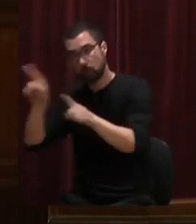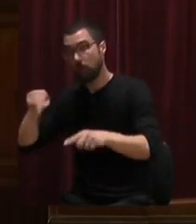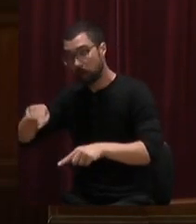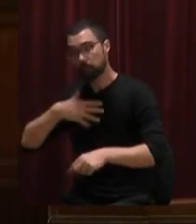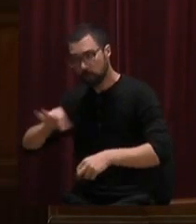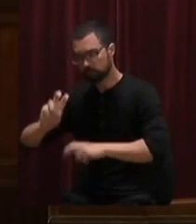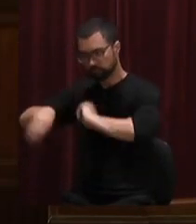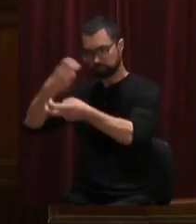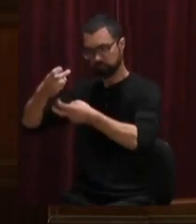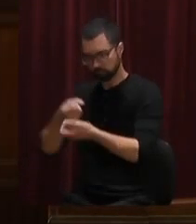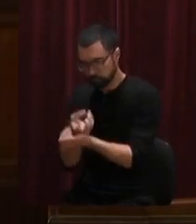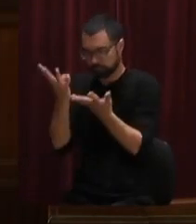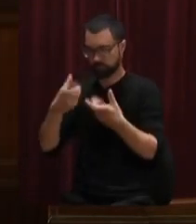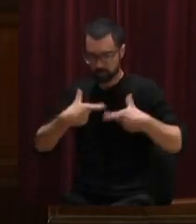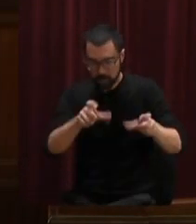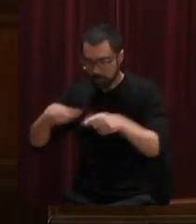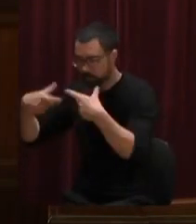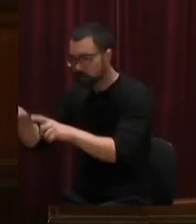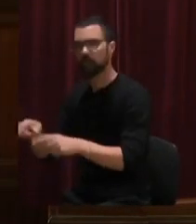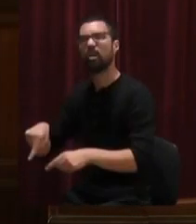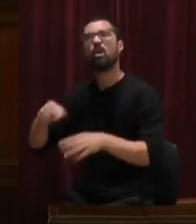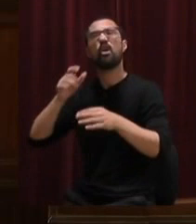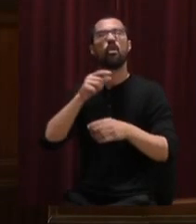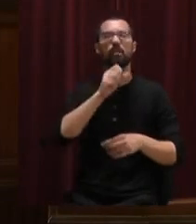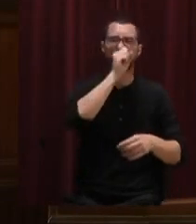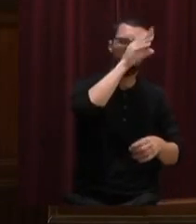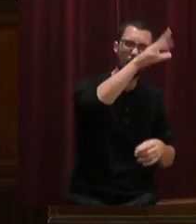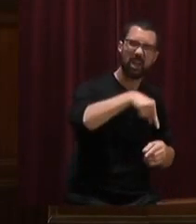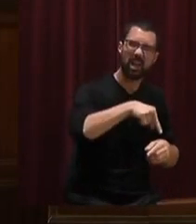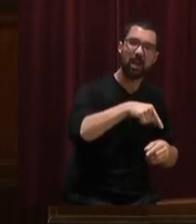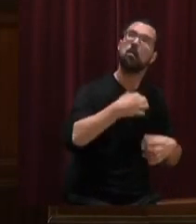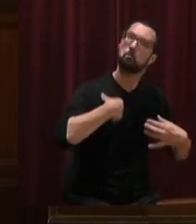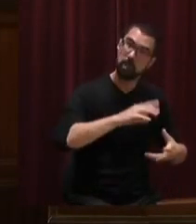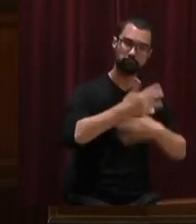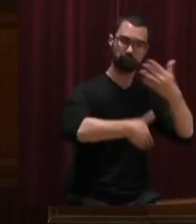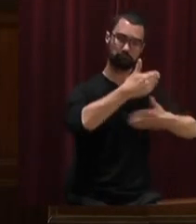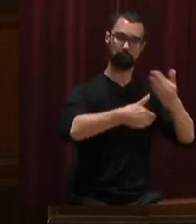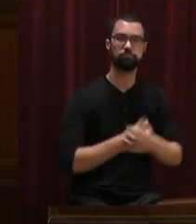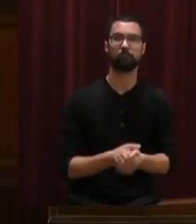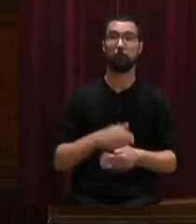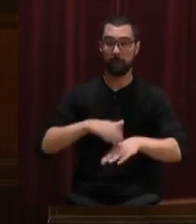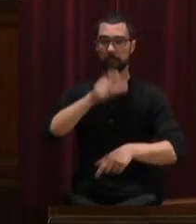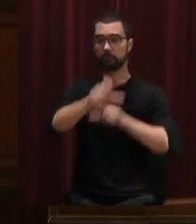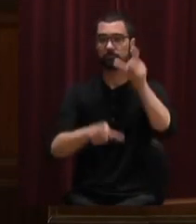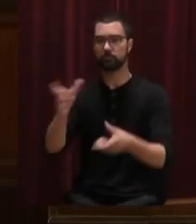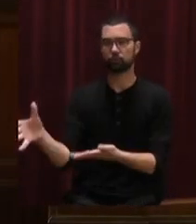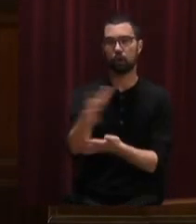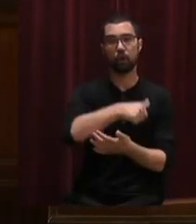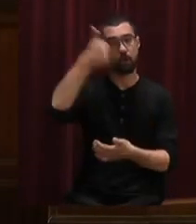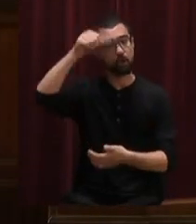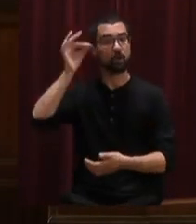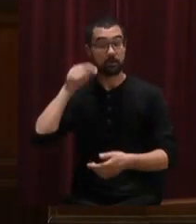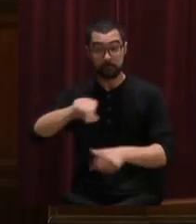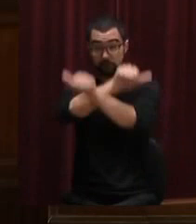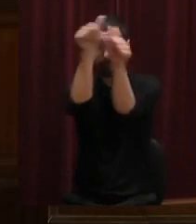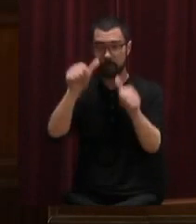d'innovar, de generar nous sectors i impulsar els tradicionals, de donar oportunitats a totes les ciutadanes i ciutadans, facem feina junts per perfilar aquest